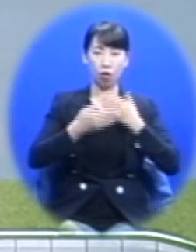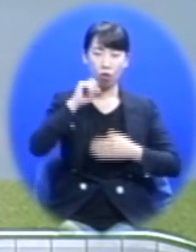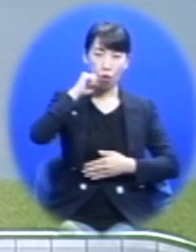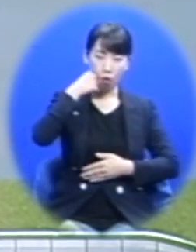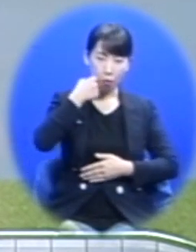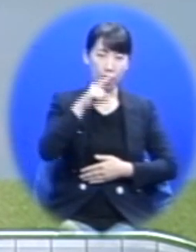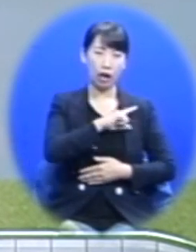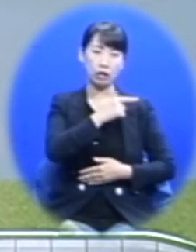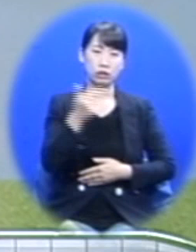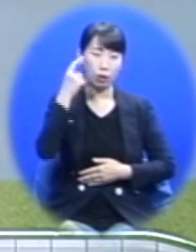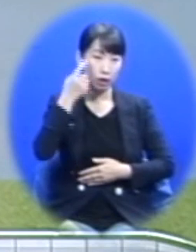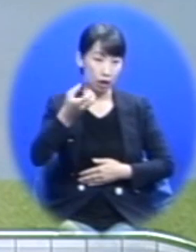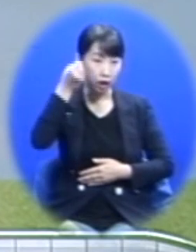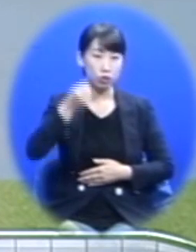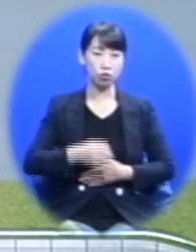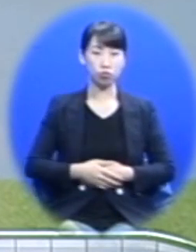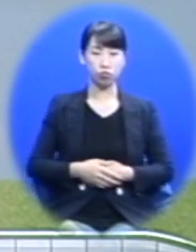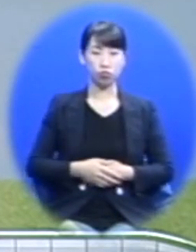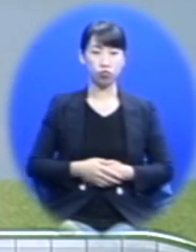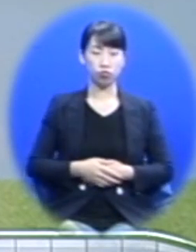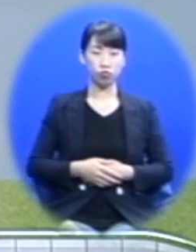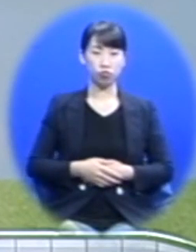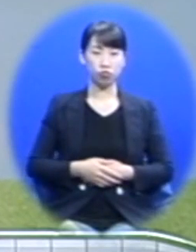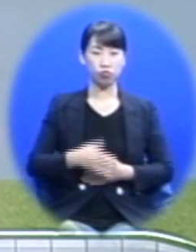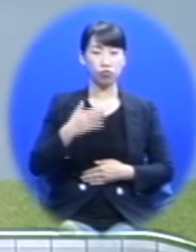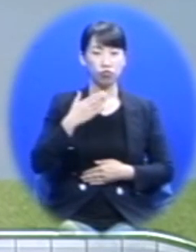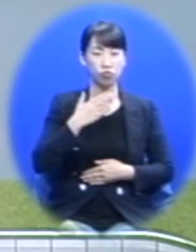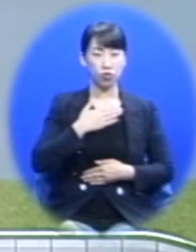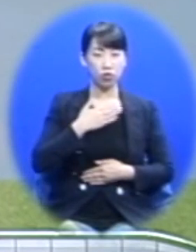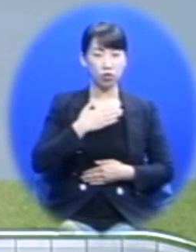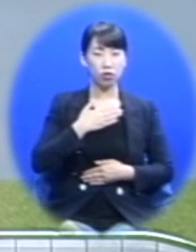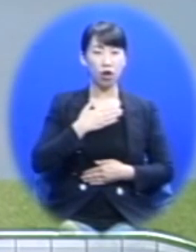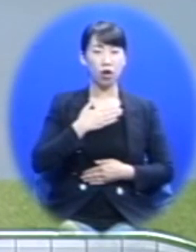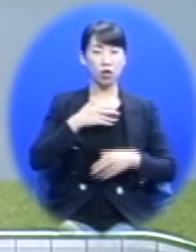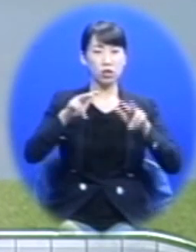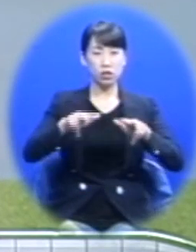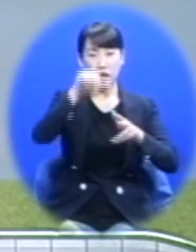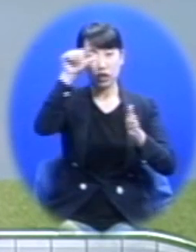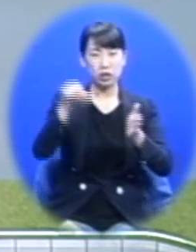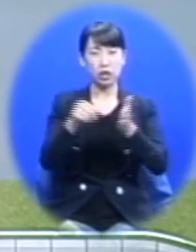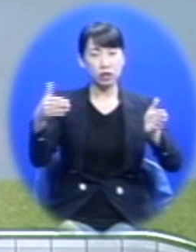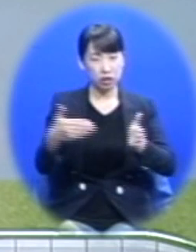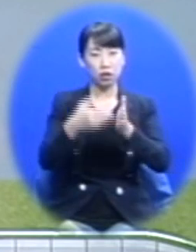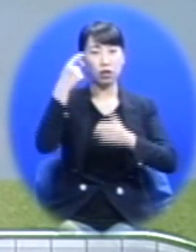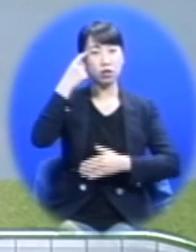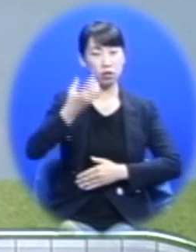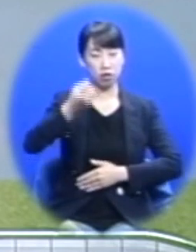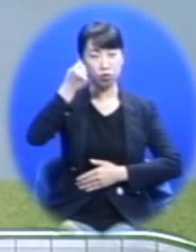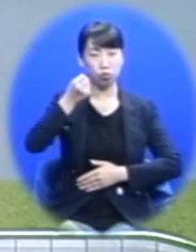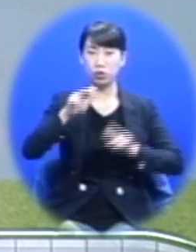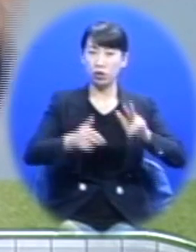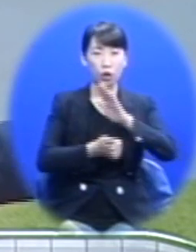어려움, 자기가 지금 처해진 처지가 완전한 절망이고 이제는 끝이에요. 이제는 소망이